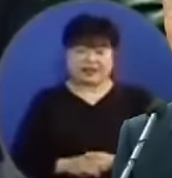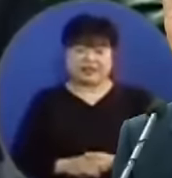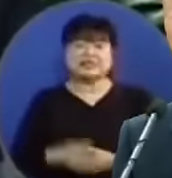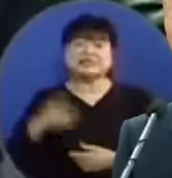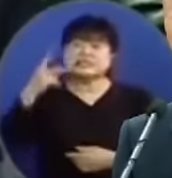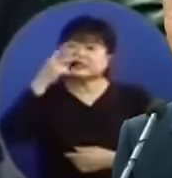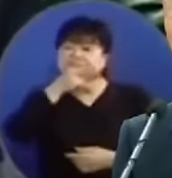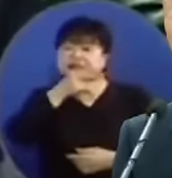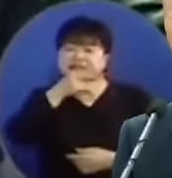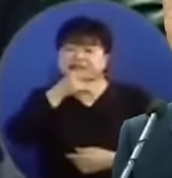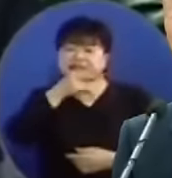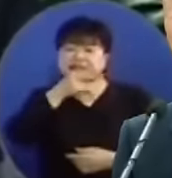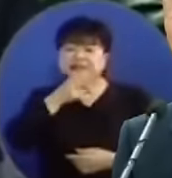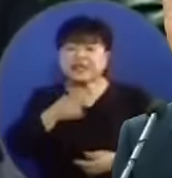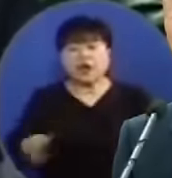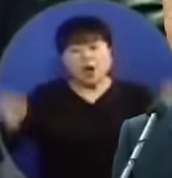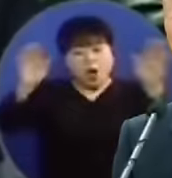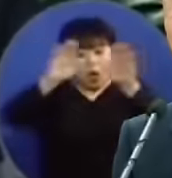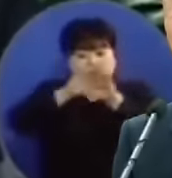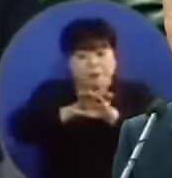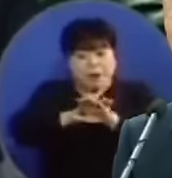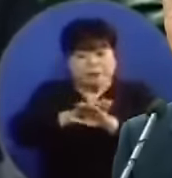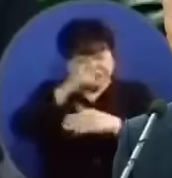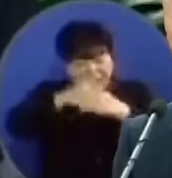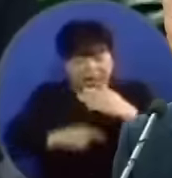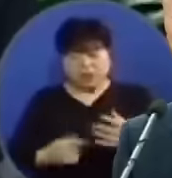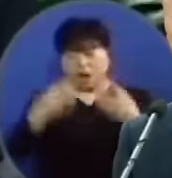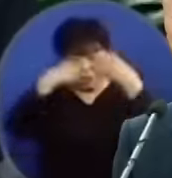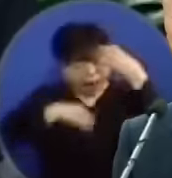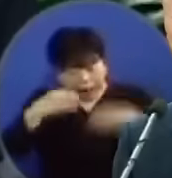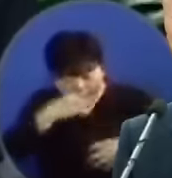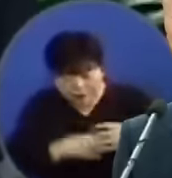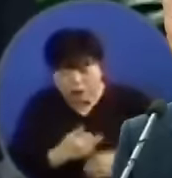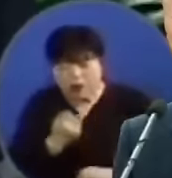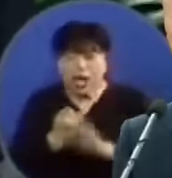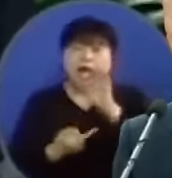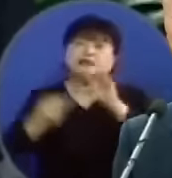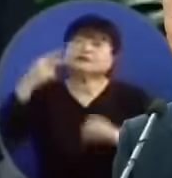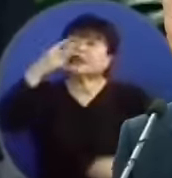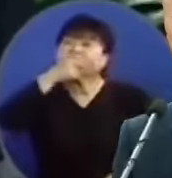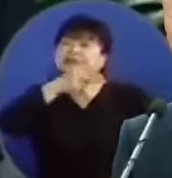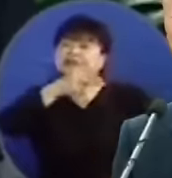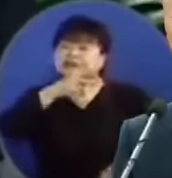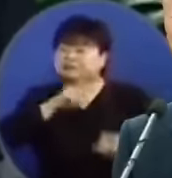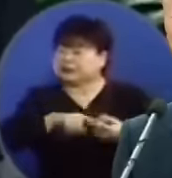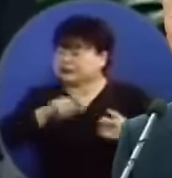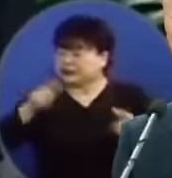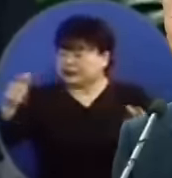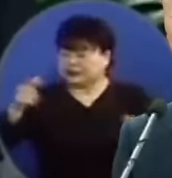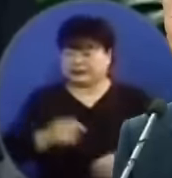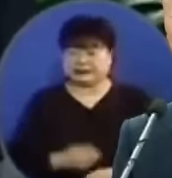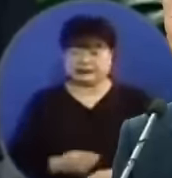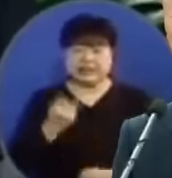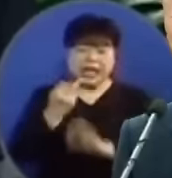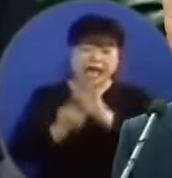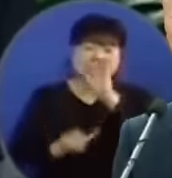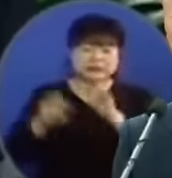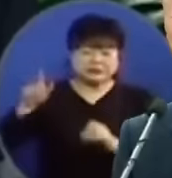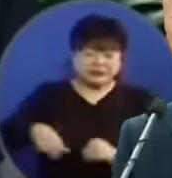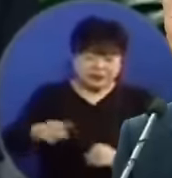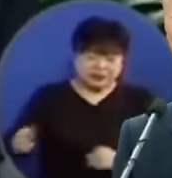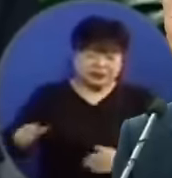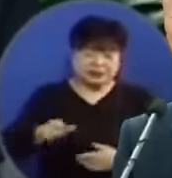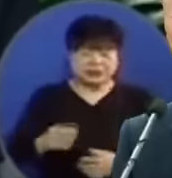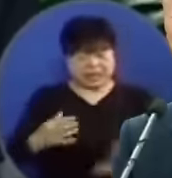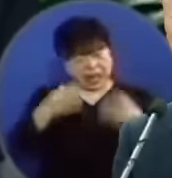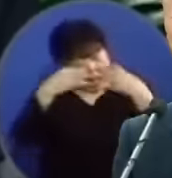저녁때까지만 금식하고 밤새도록 밥 먹고 아침부터 금식하는 것입니다. 그리고 아침부터 저녁이 되면 또